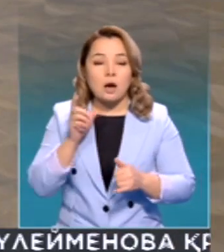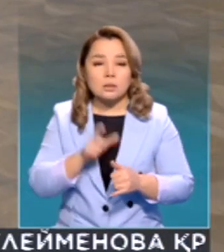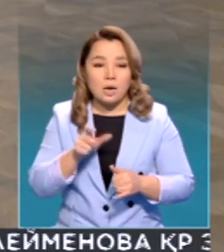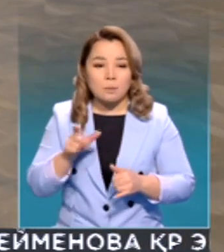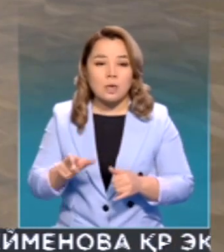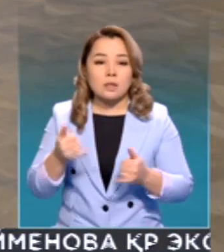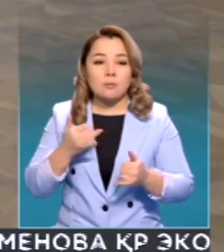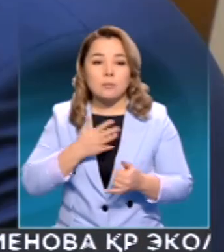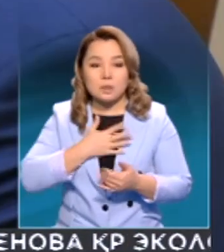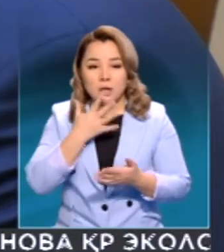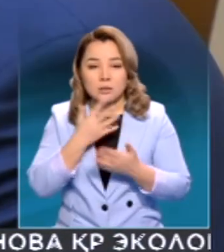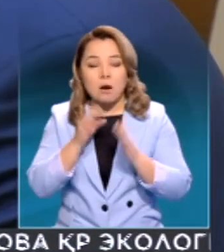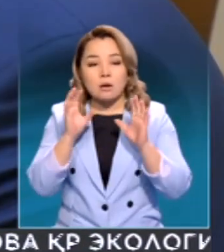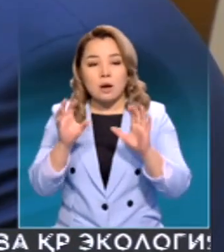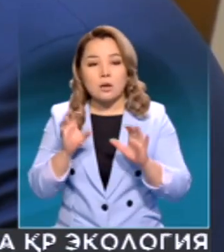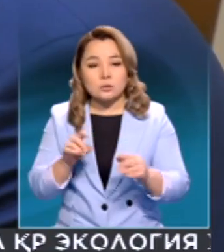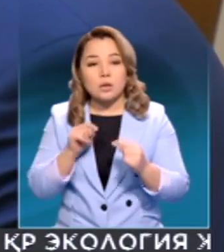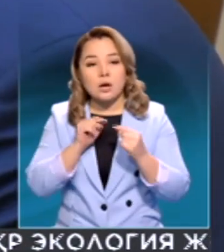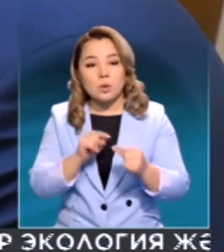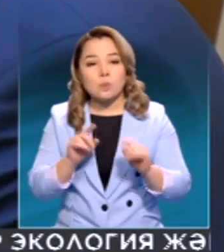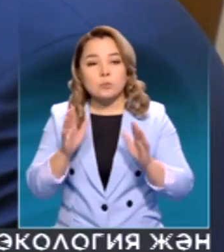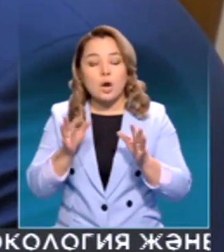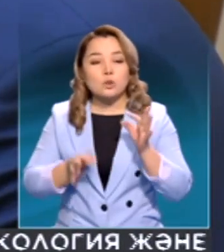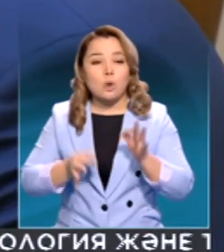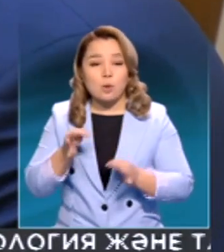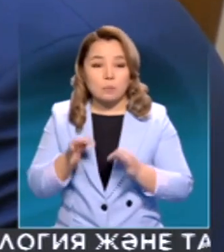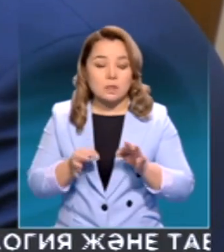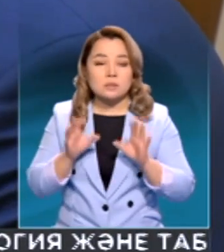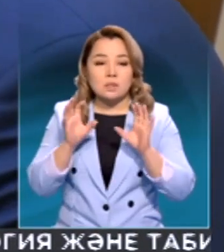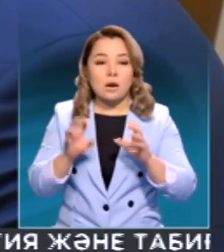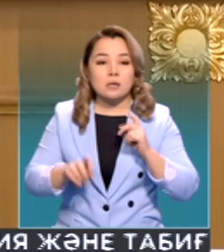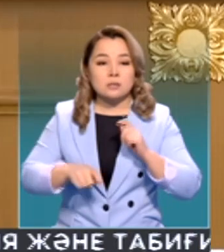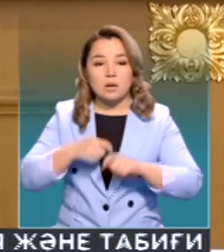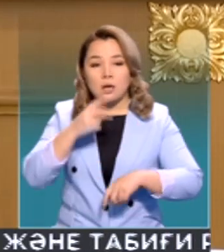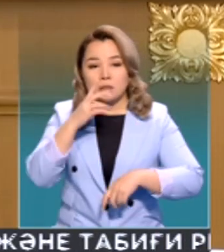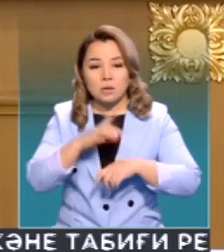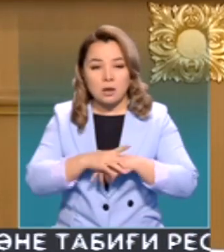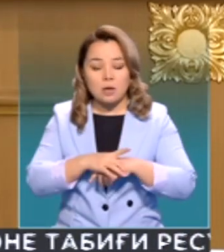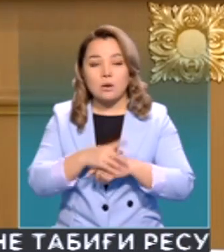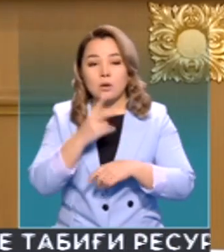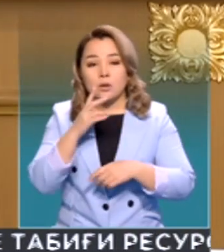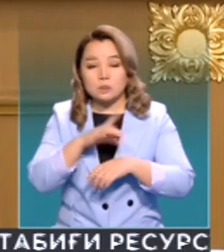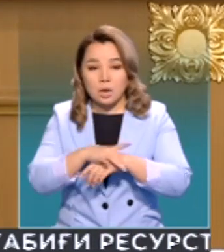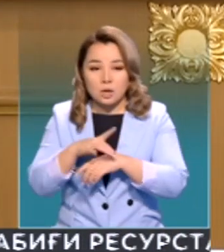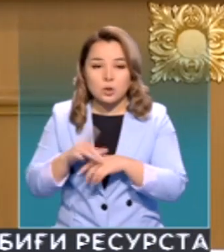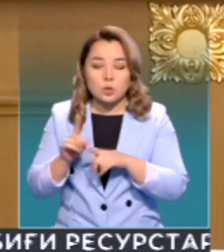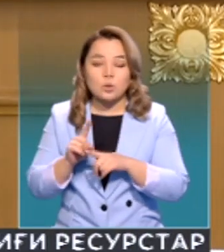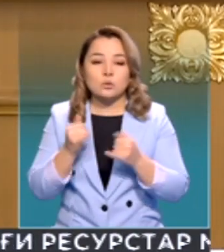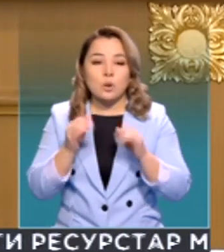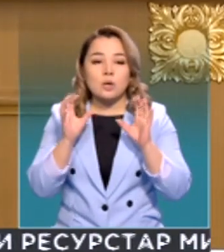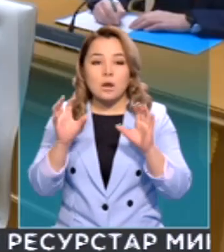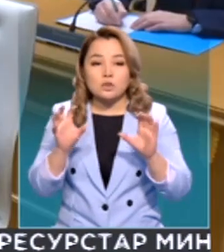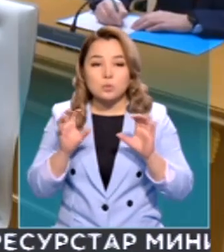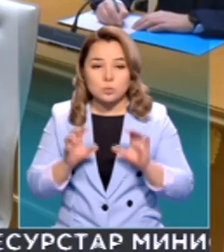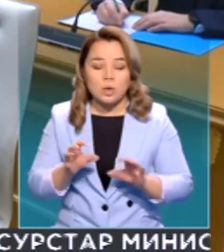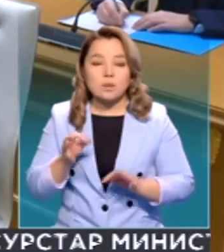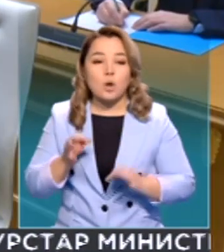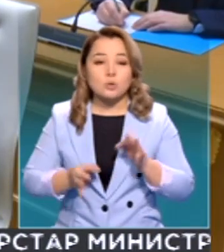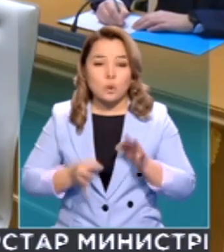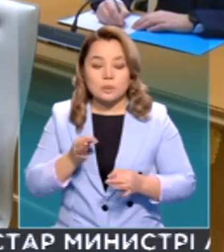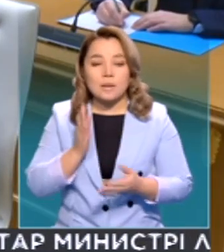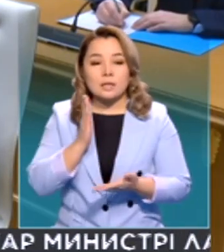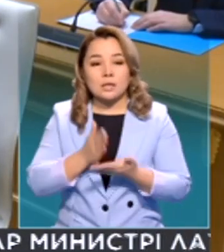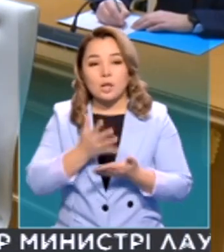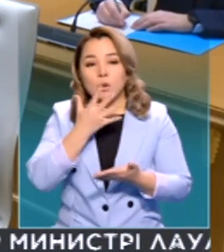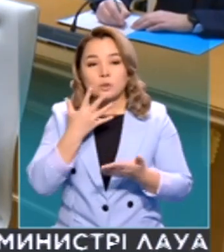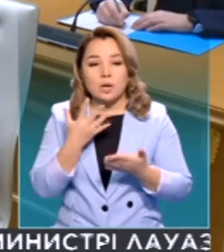азаматтарымыз Конституцияға қайшы келетін нормаларды заңсыз деп тану үшін Конституциялық сотқа тікелей